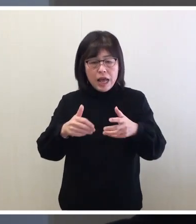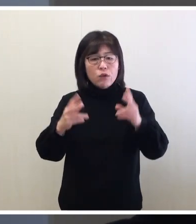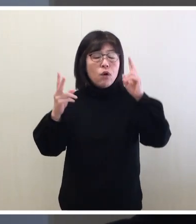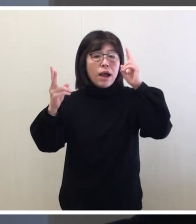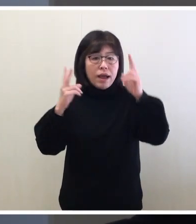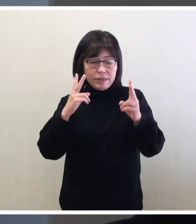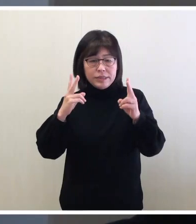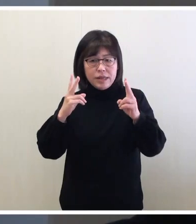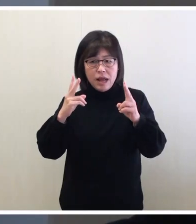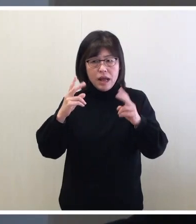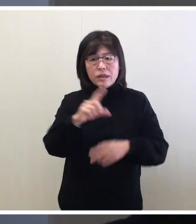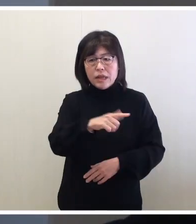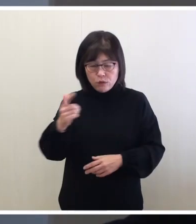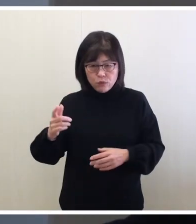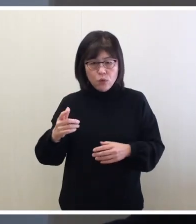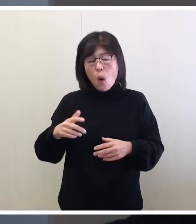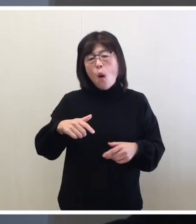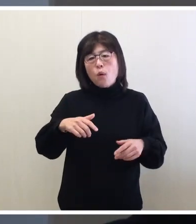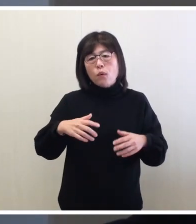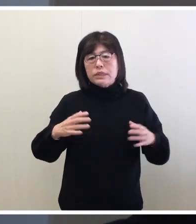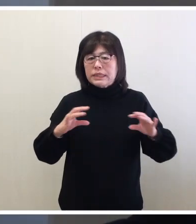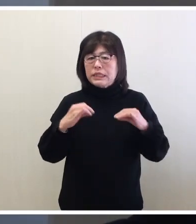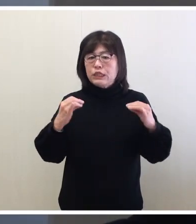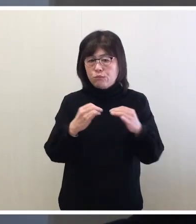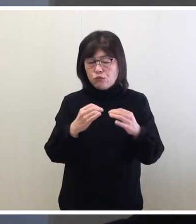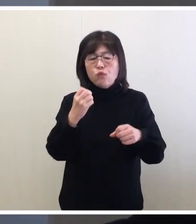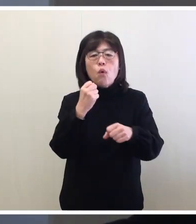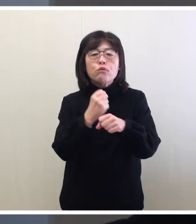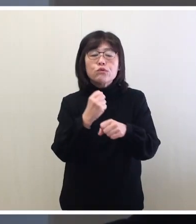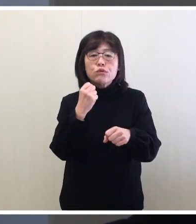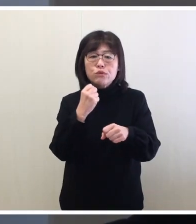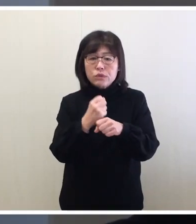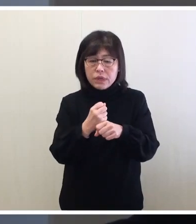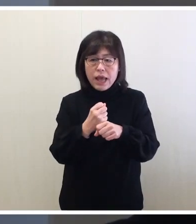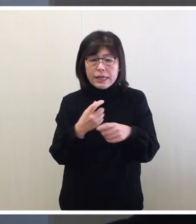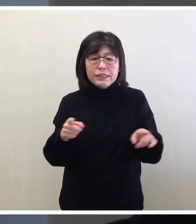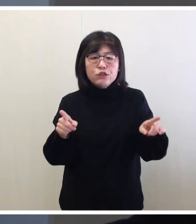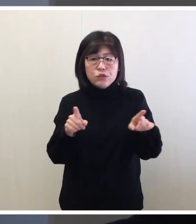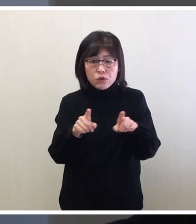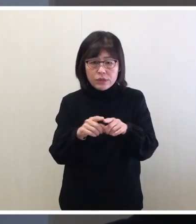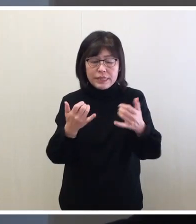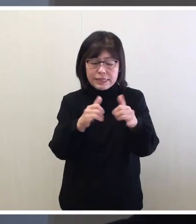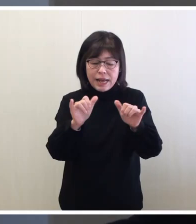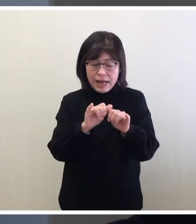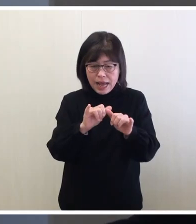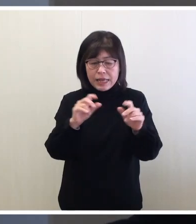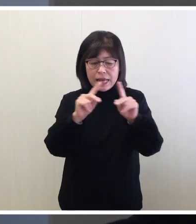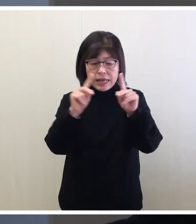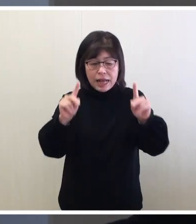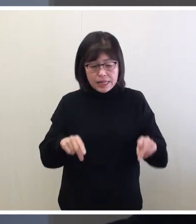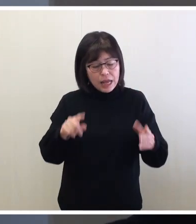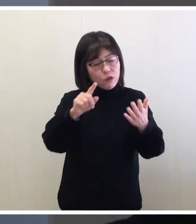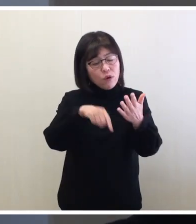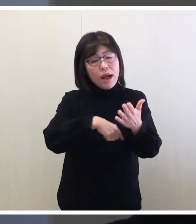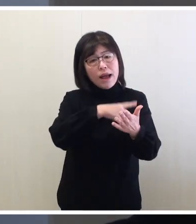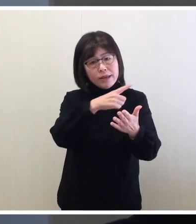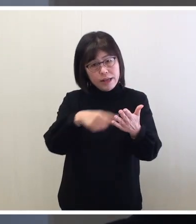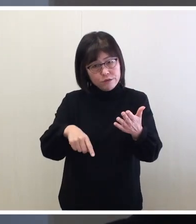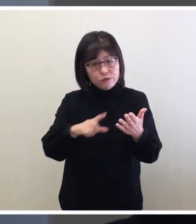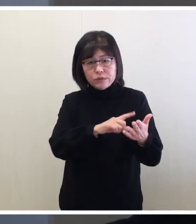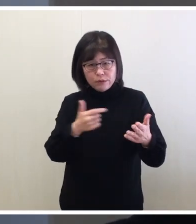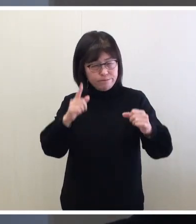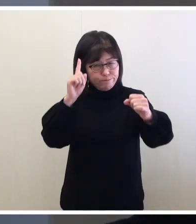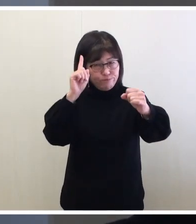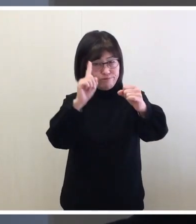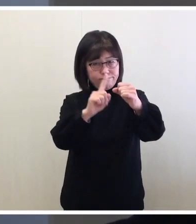行政、市民の方々とプロジェクトチームを組み、共同して社会課題の解決や新たな価